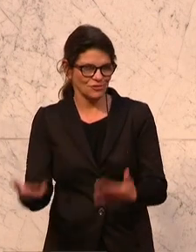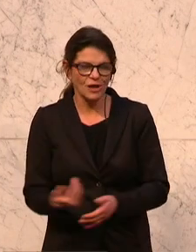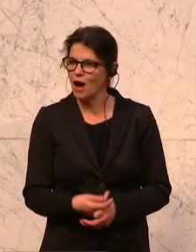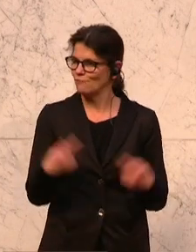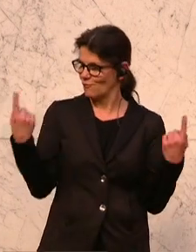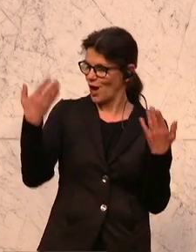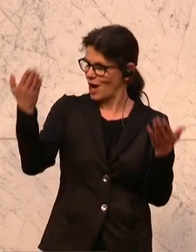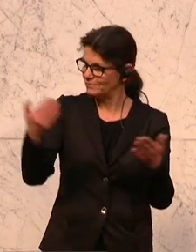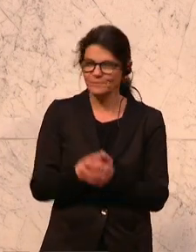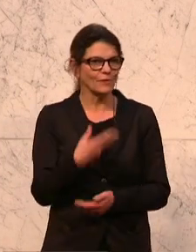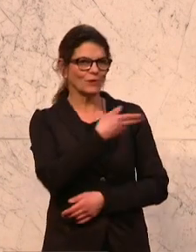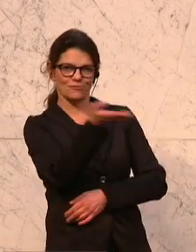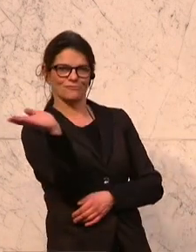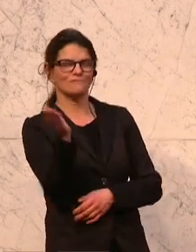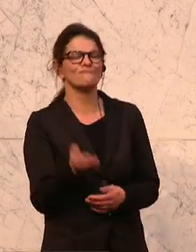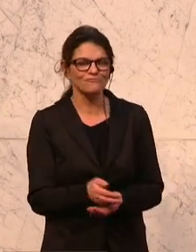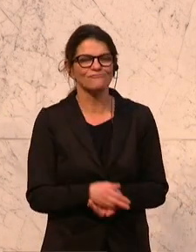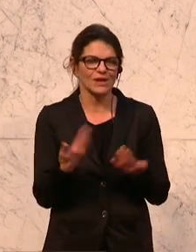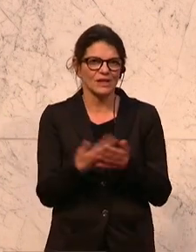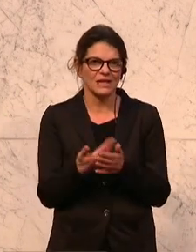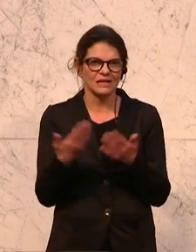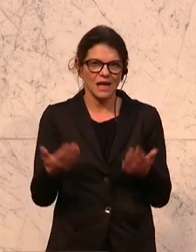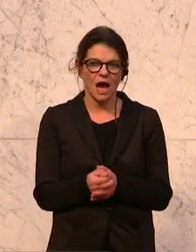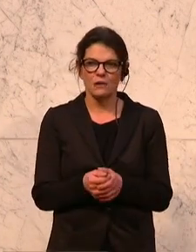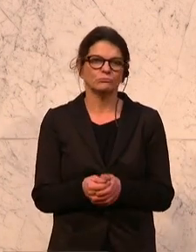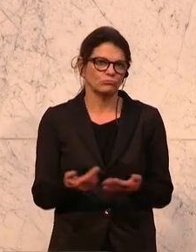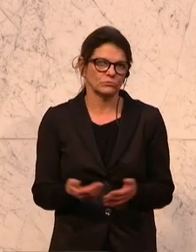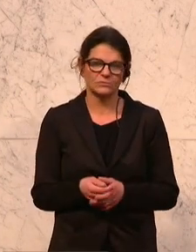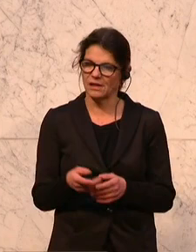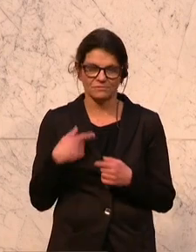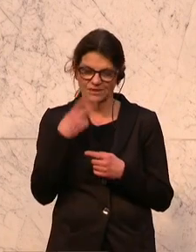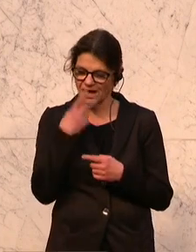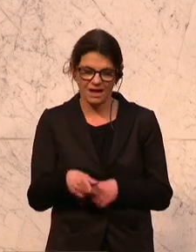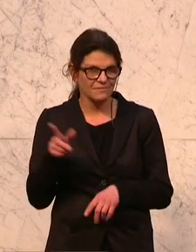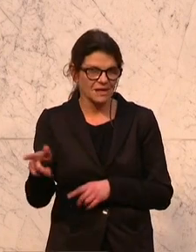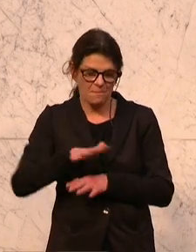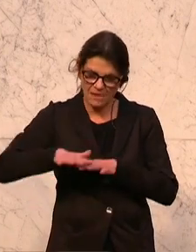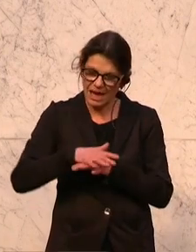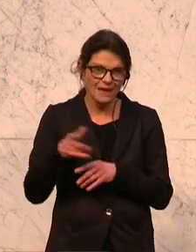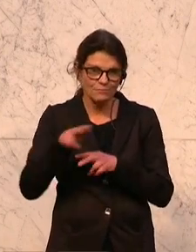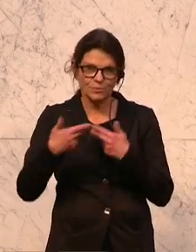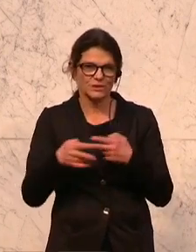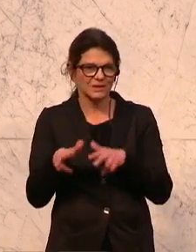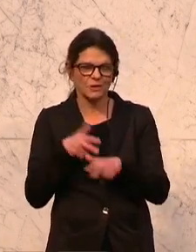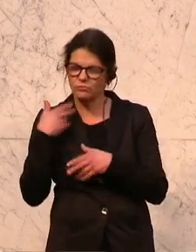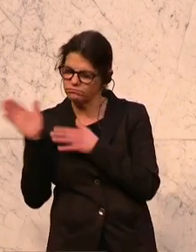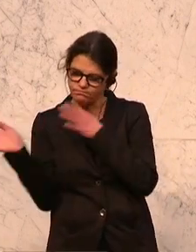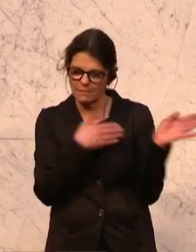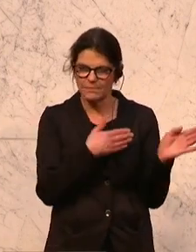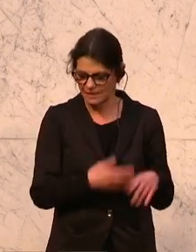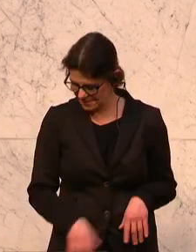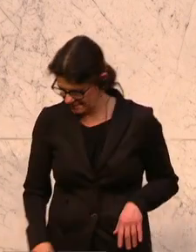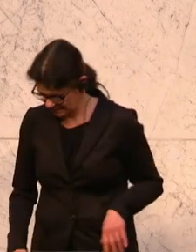dann wieder Sie. Also da auch ein relatives Versagen in diesem Bereich dieser Bundesregierung.